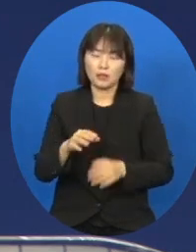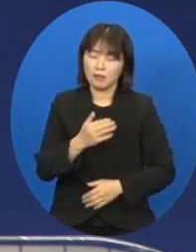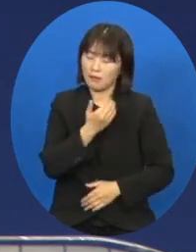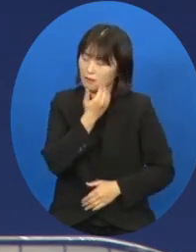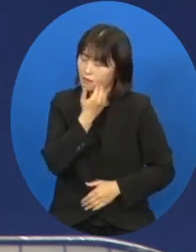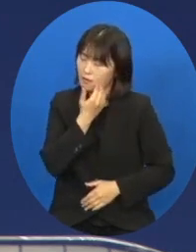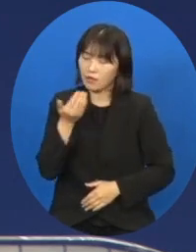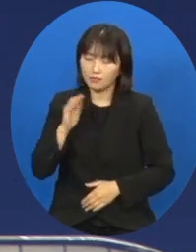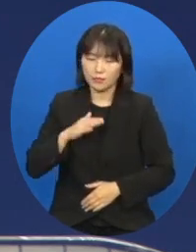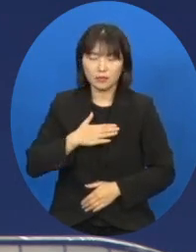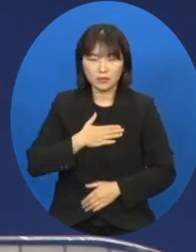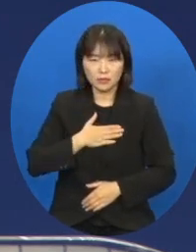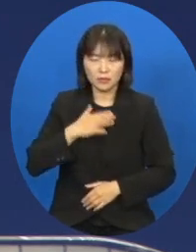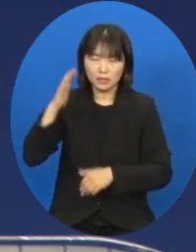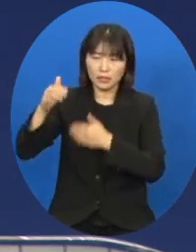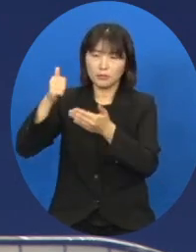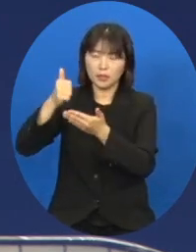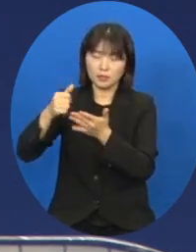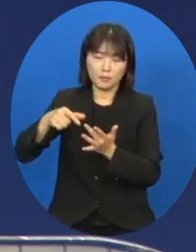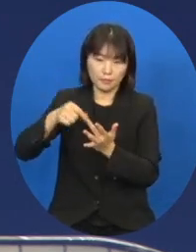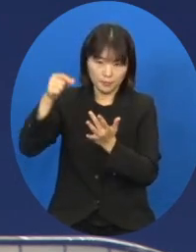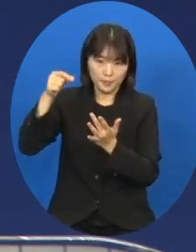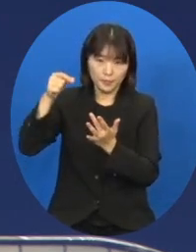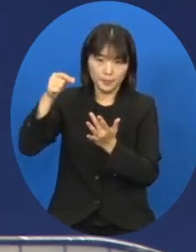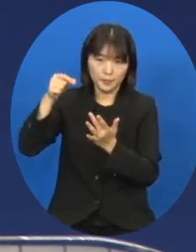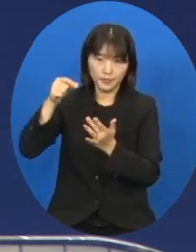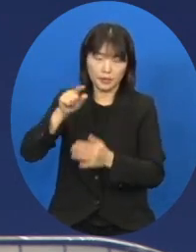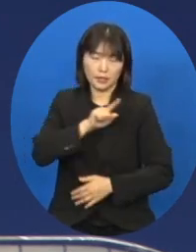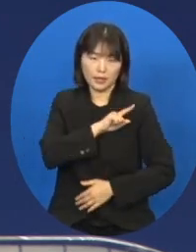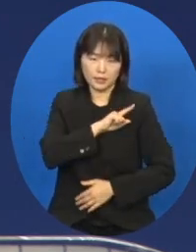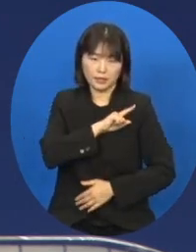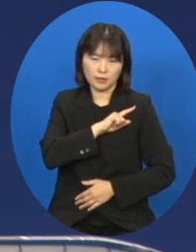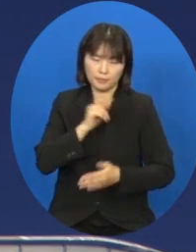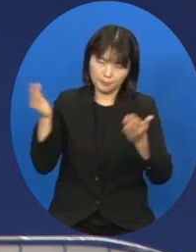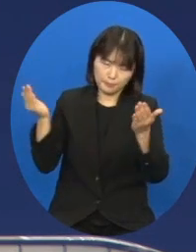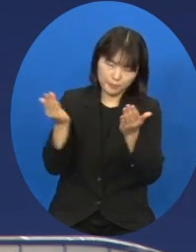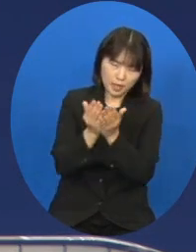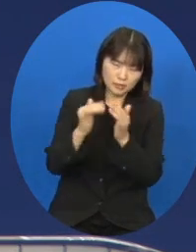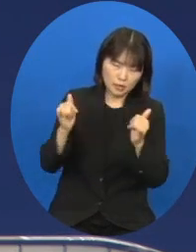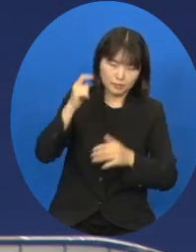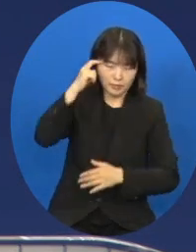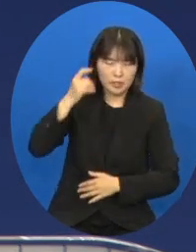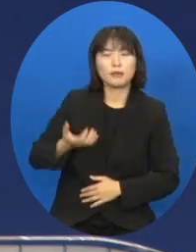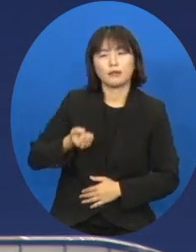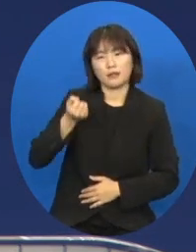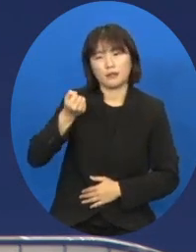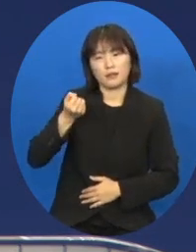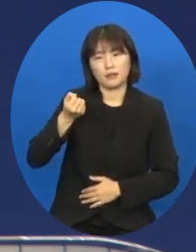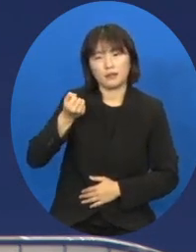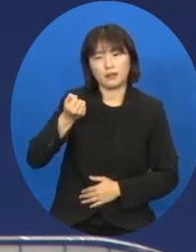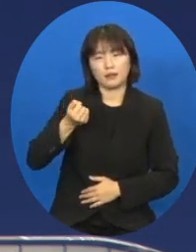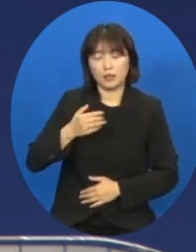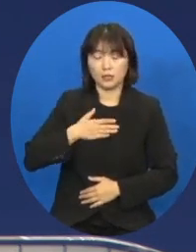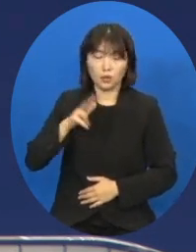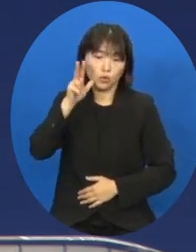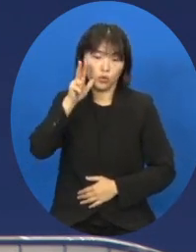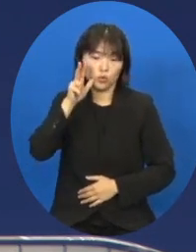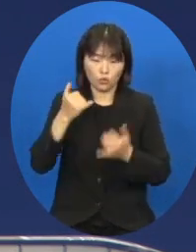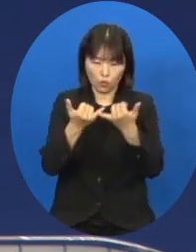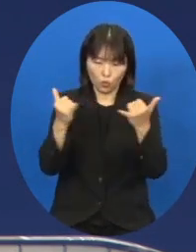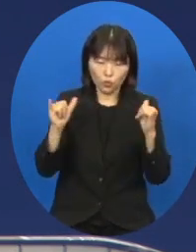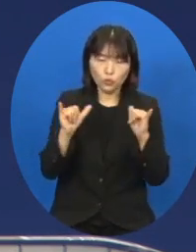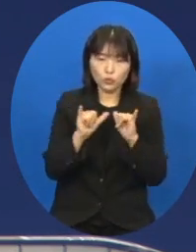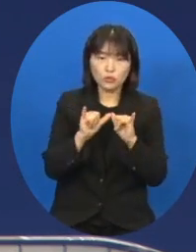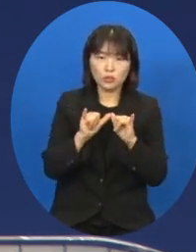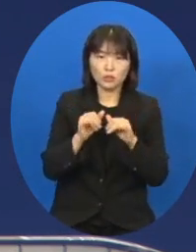부끄럽지만 저는 제가 하나님께서 택하실 수 있는 가장 합당한 사람이라고 생각했습니다. 제가 여호수아